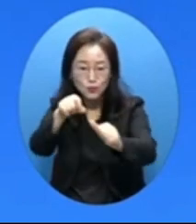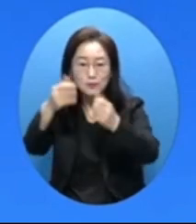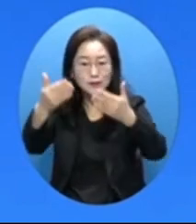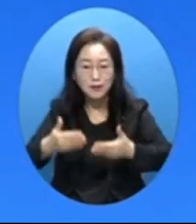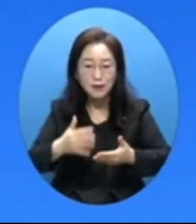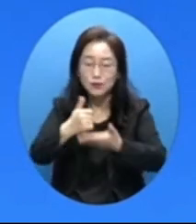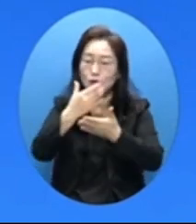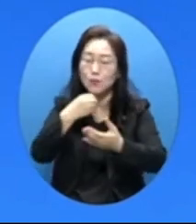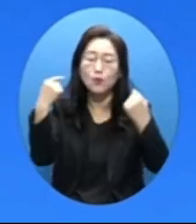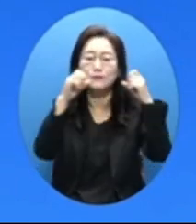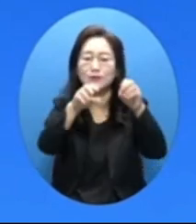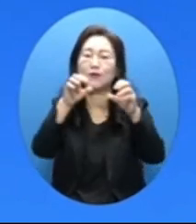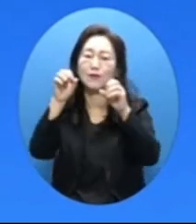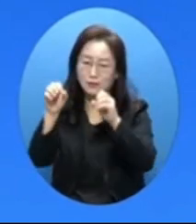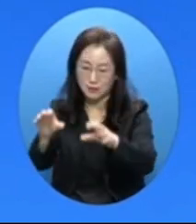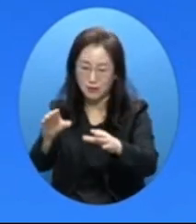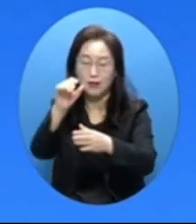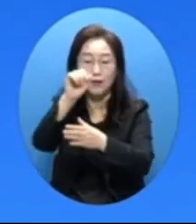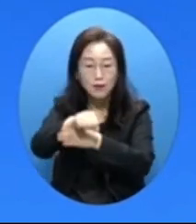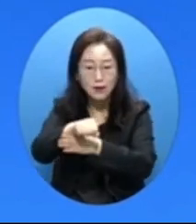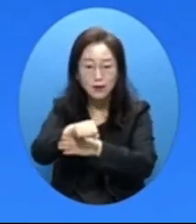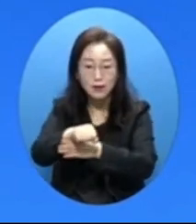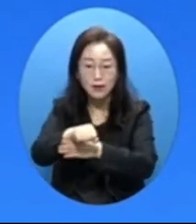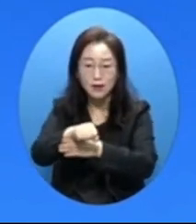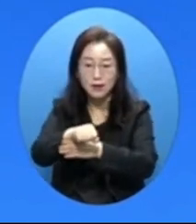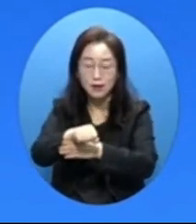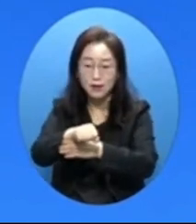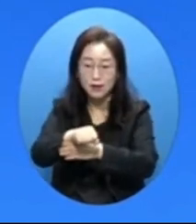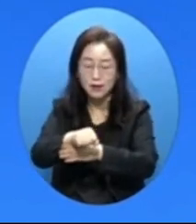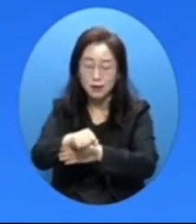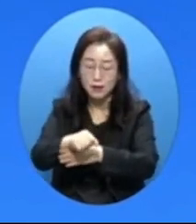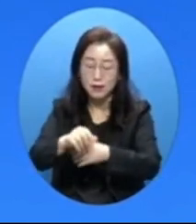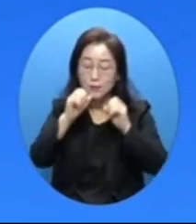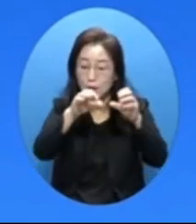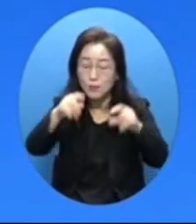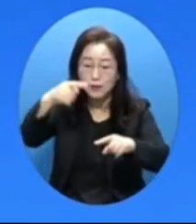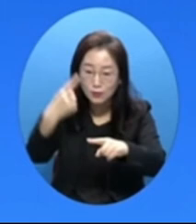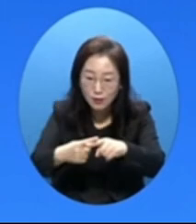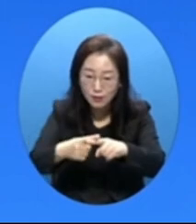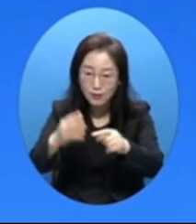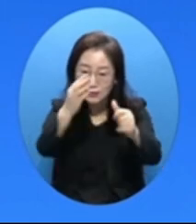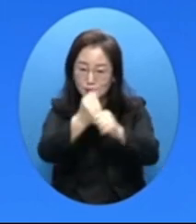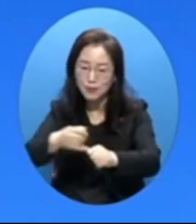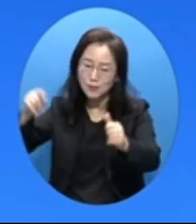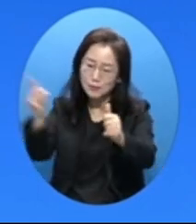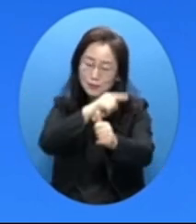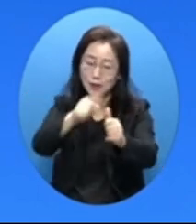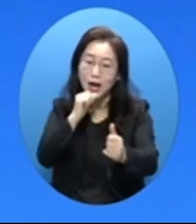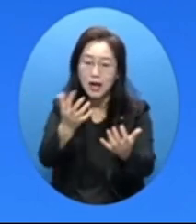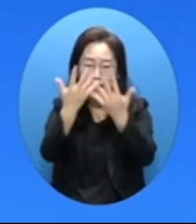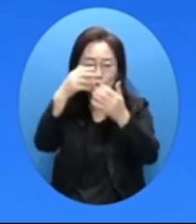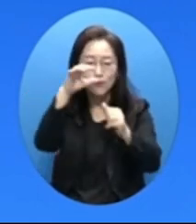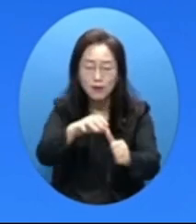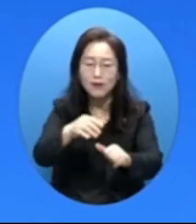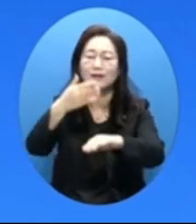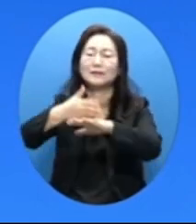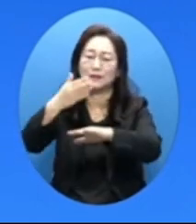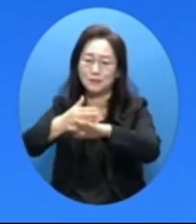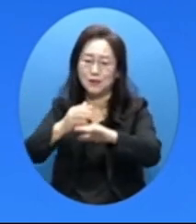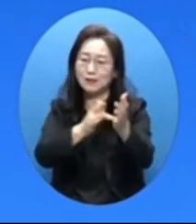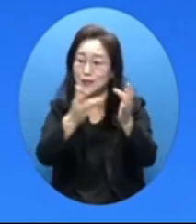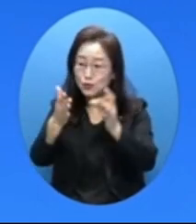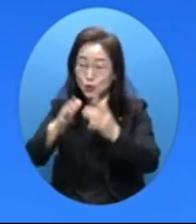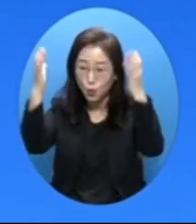주셔서 주의 복음을 전하게 하시고 주의 보물 전하다가 이렇게 매를 맞고 감옥에 들어오게 된 것 감사합니다 예수님을 고난에